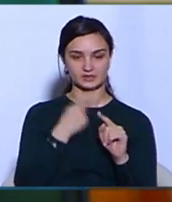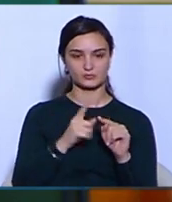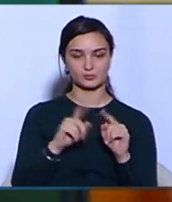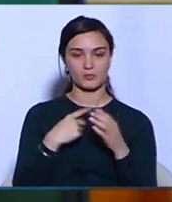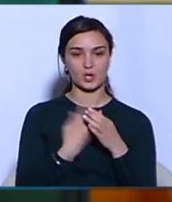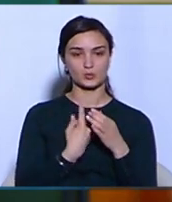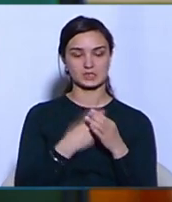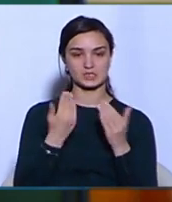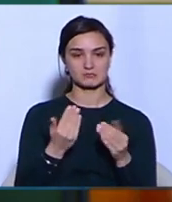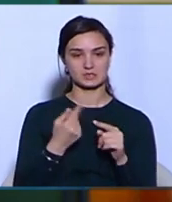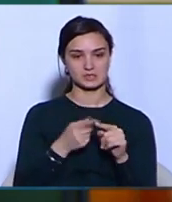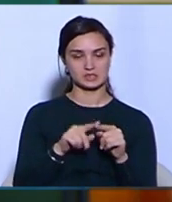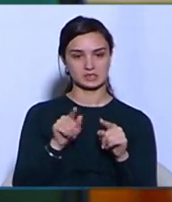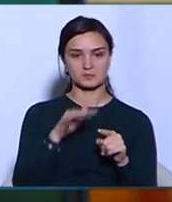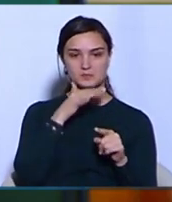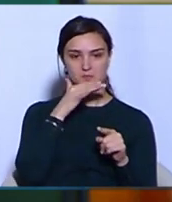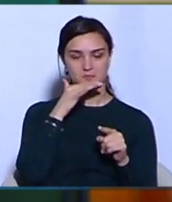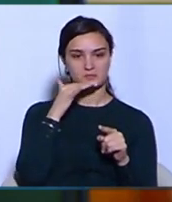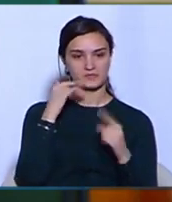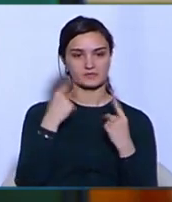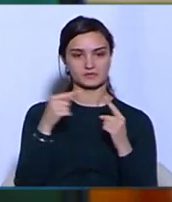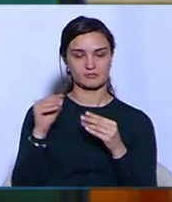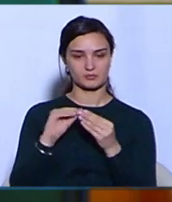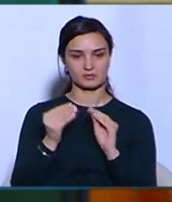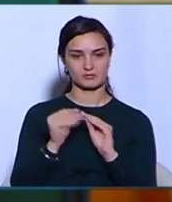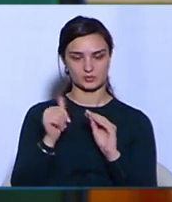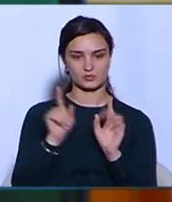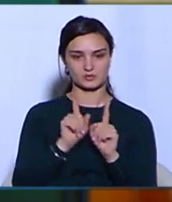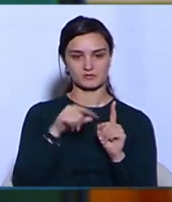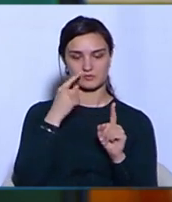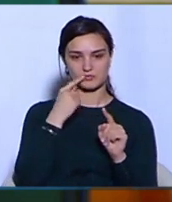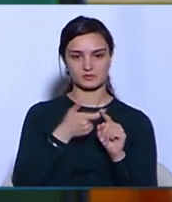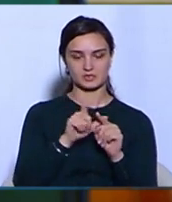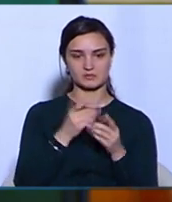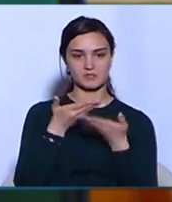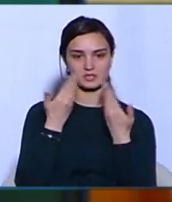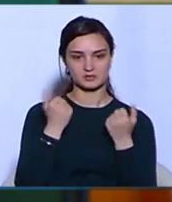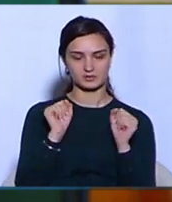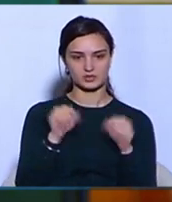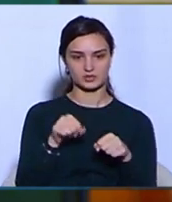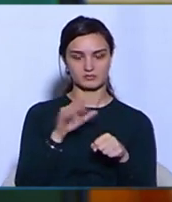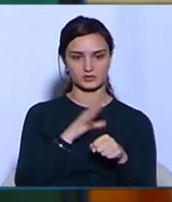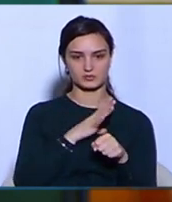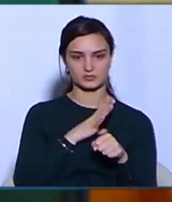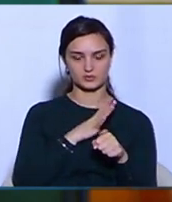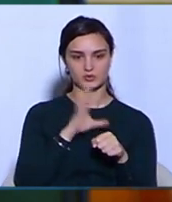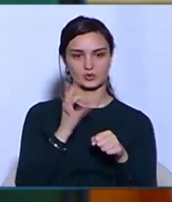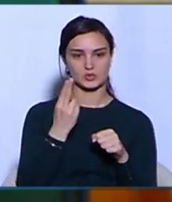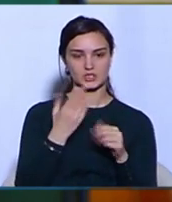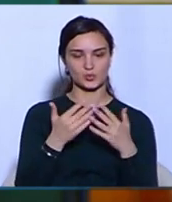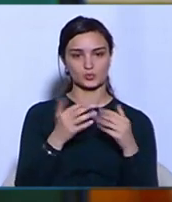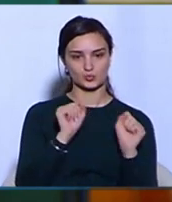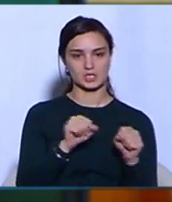რომ აუტიზმის სპექტრის აშლილობა ეს არის ბევრი სფეროს პრობლემა როგორც ვამბობ ეს ძალიან მარტივად შეიძლება იყოს სოციალური